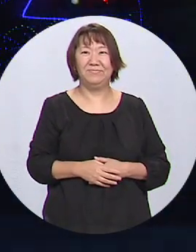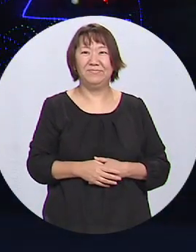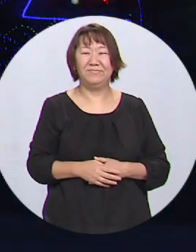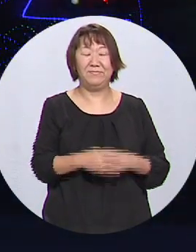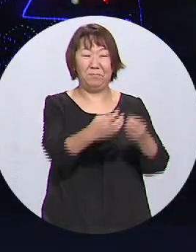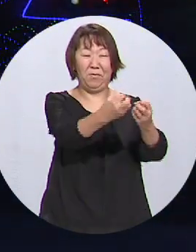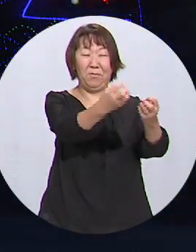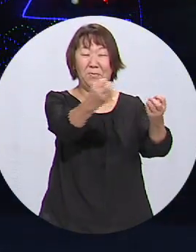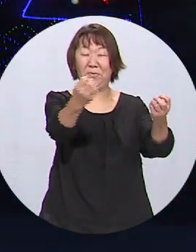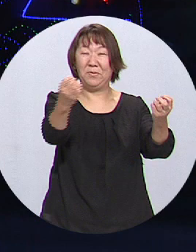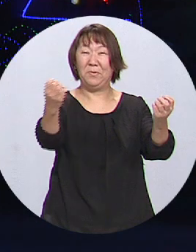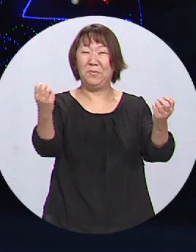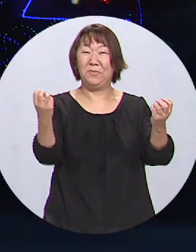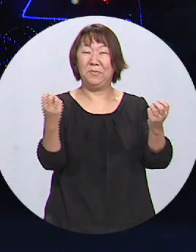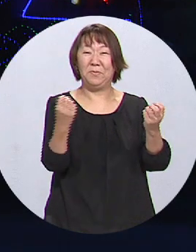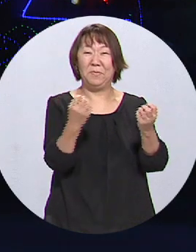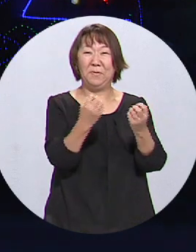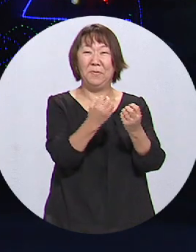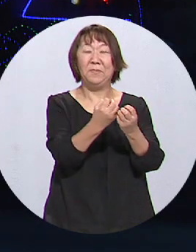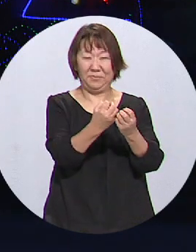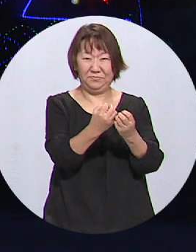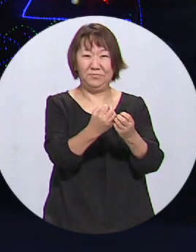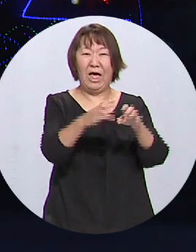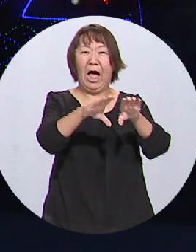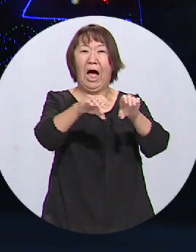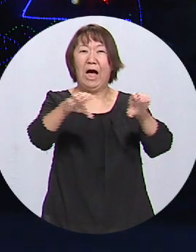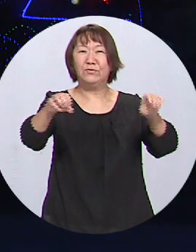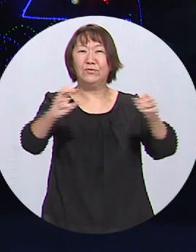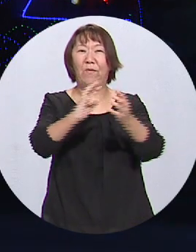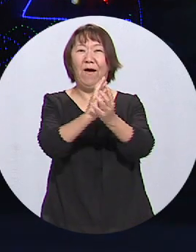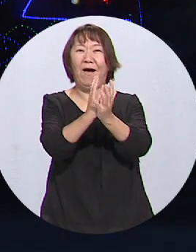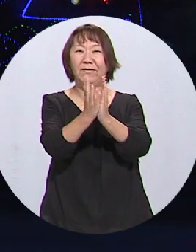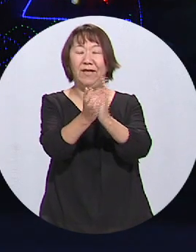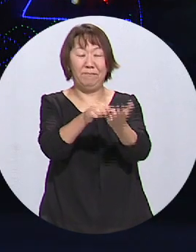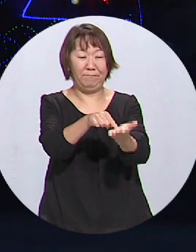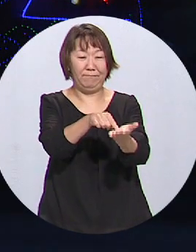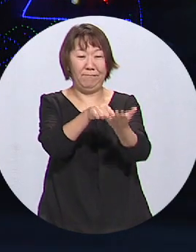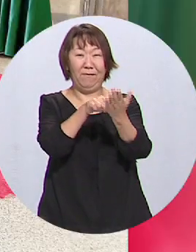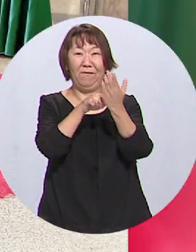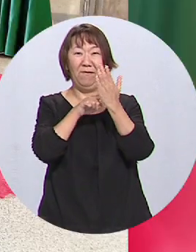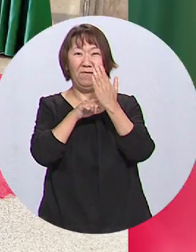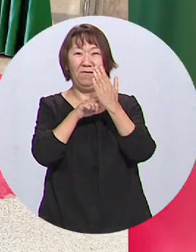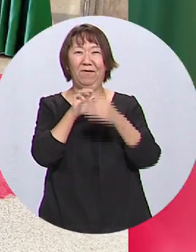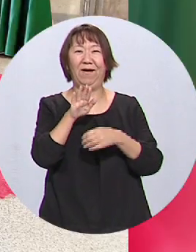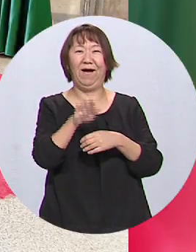光でかたどられた神秘の花蓮が姿を現します。